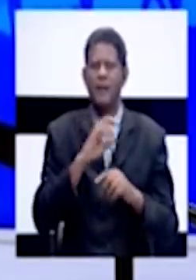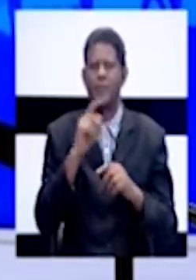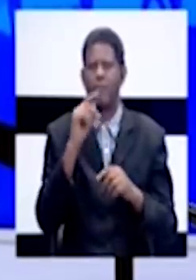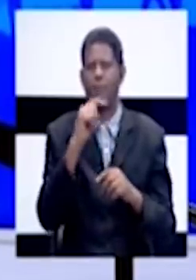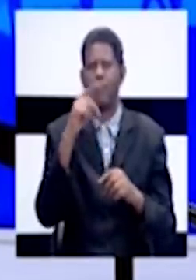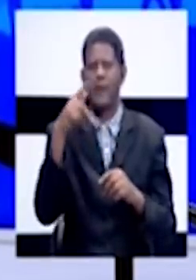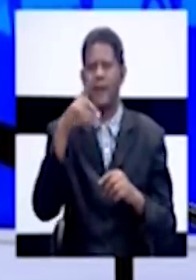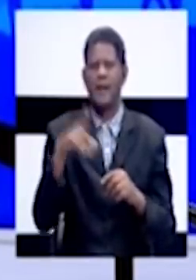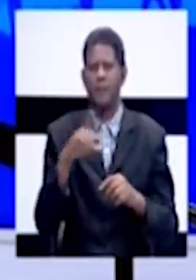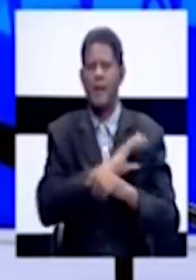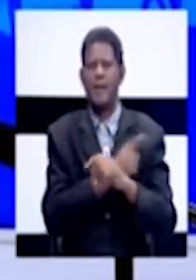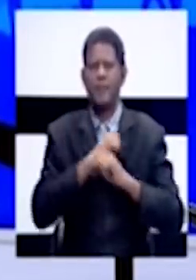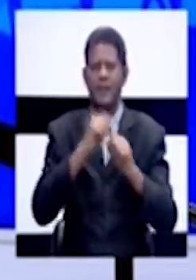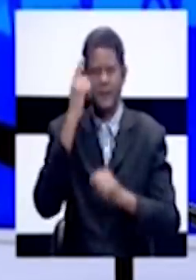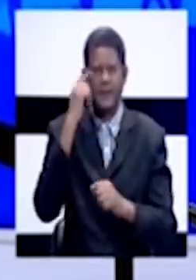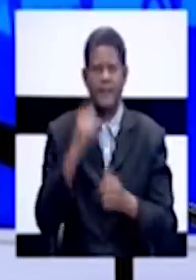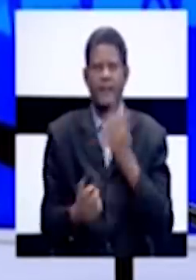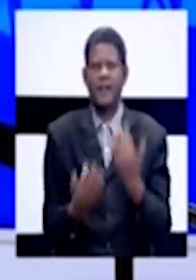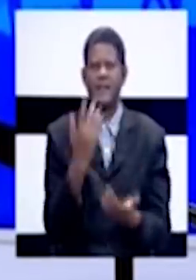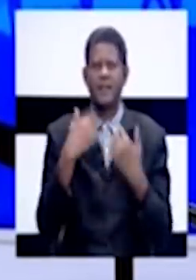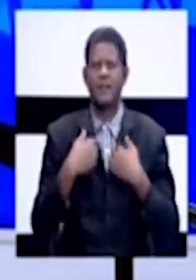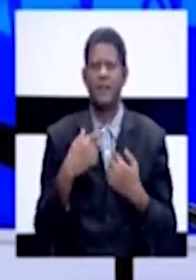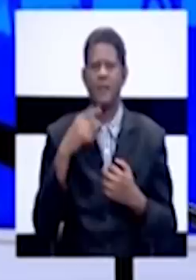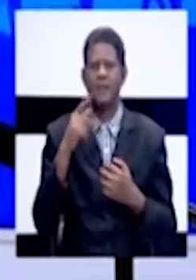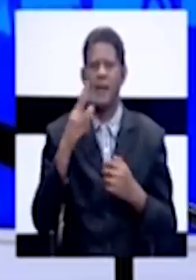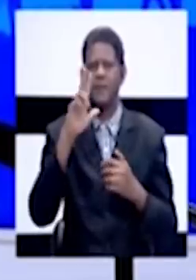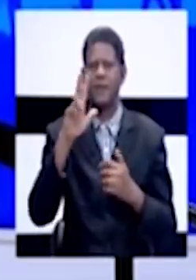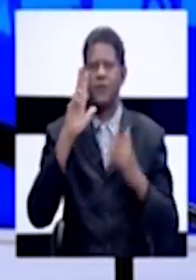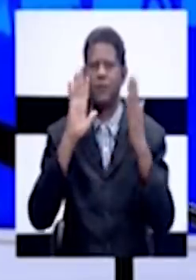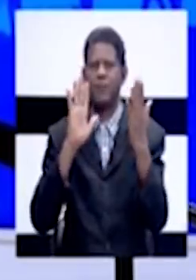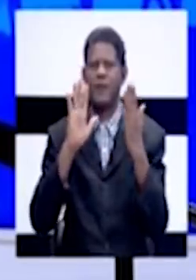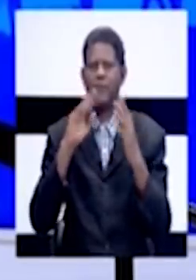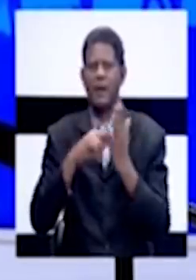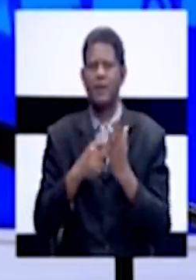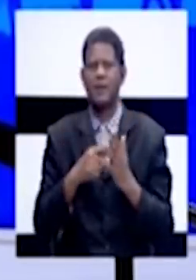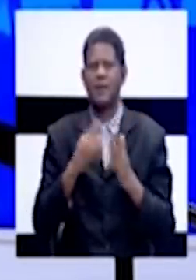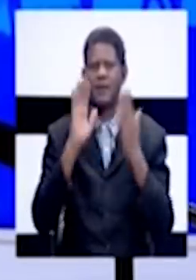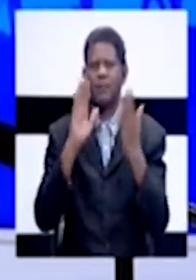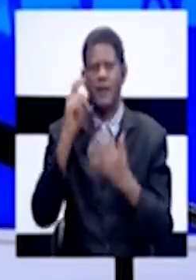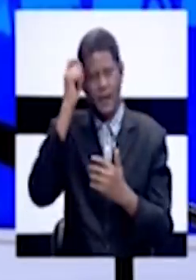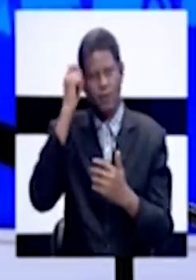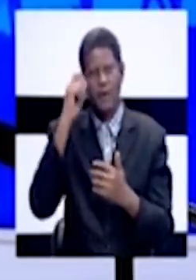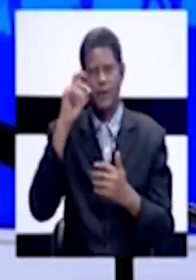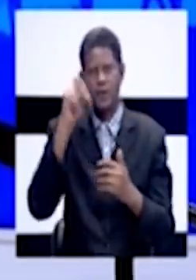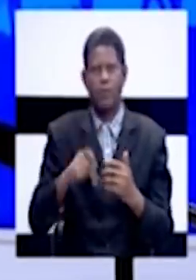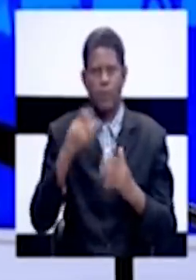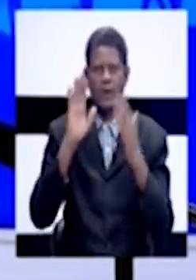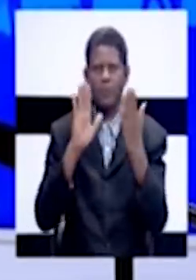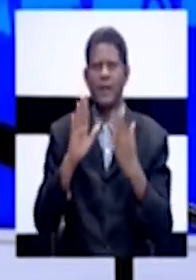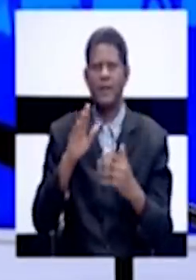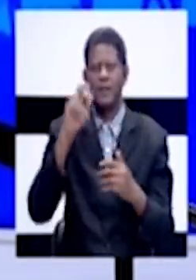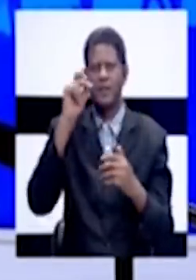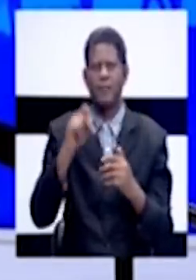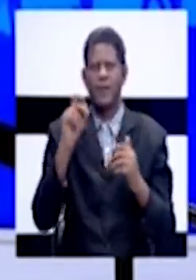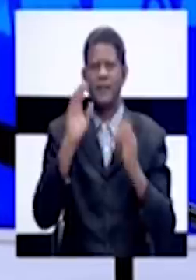تقراي تقاط إلى نلوام زي أبسرست يوم جنبارات مالتون أب جنبار عدوا دوبا وجنبارن جنبار